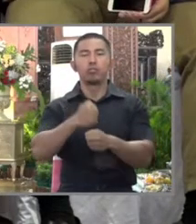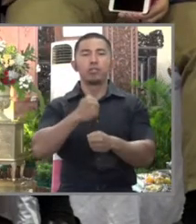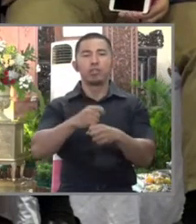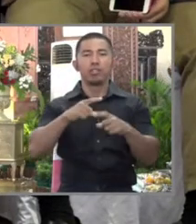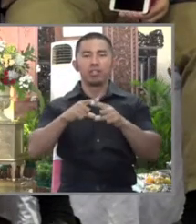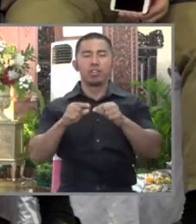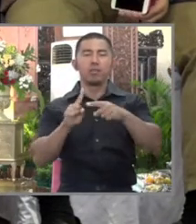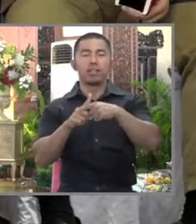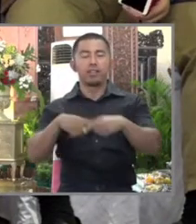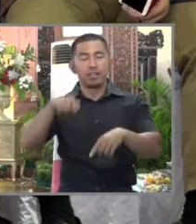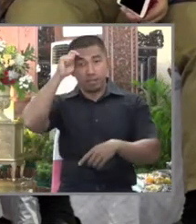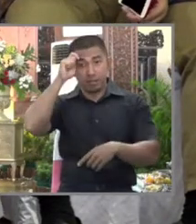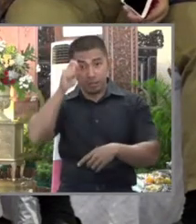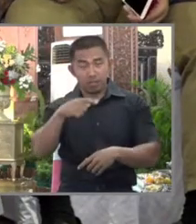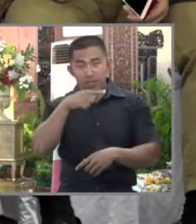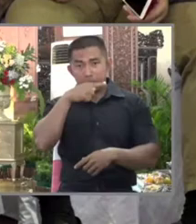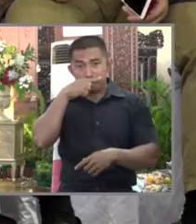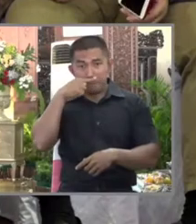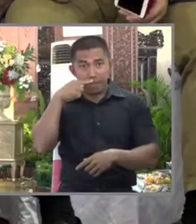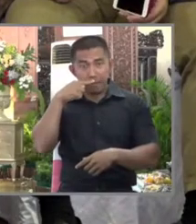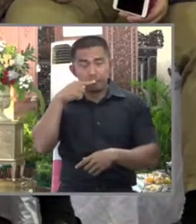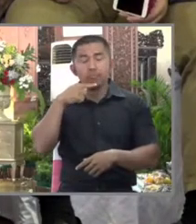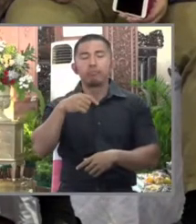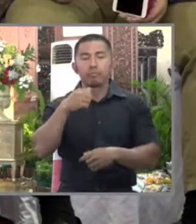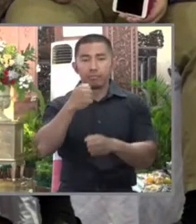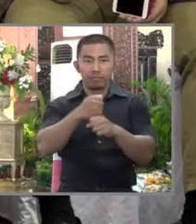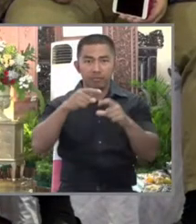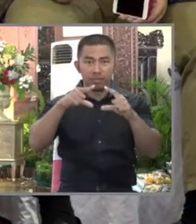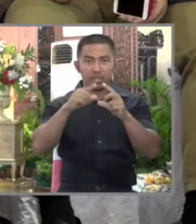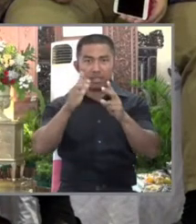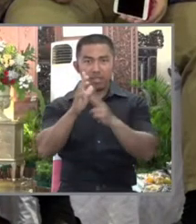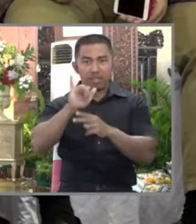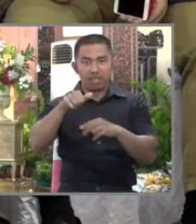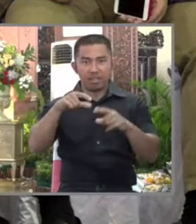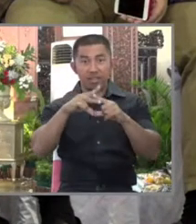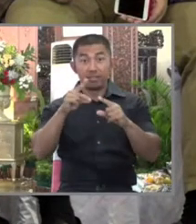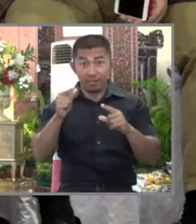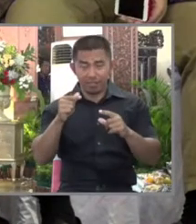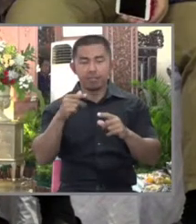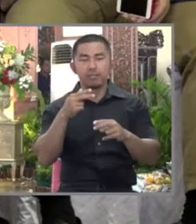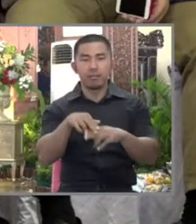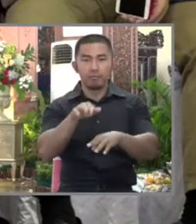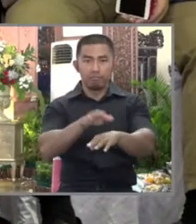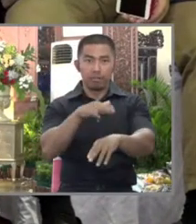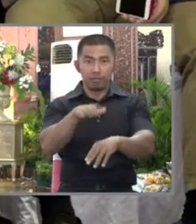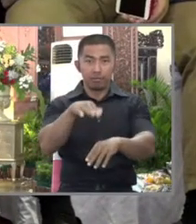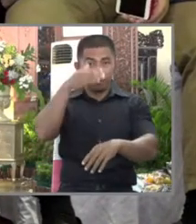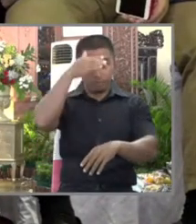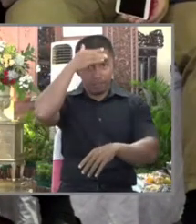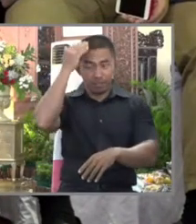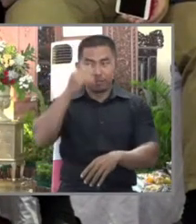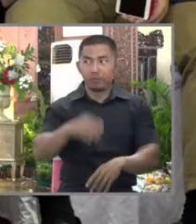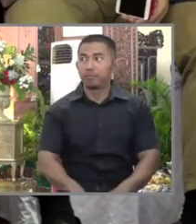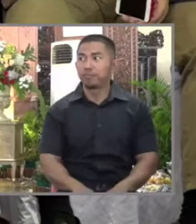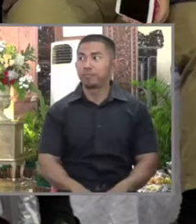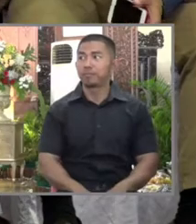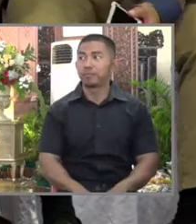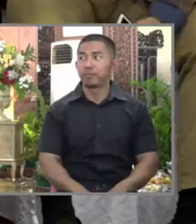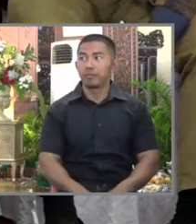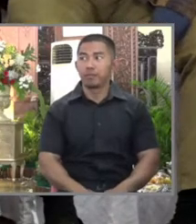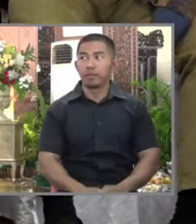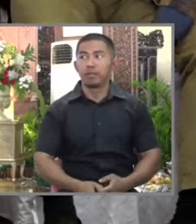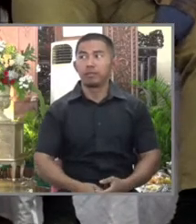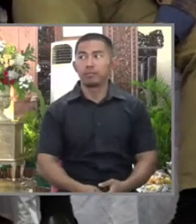yang terhormat Bapak Haji Ganjar Pranowo SH MIP. Lah ini layarnya enek sokone terus